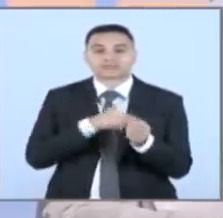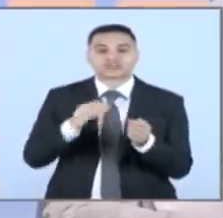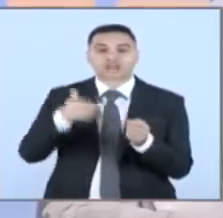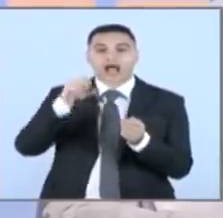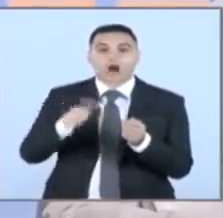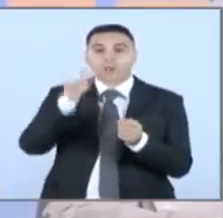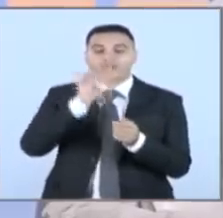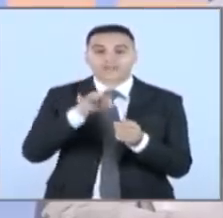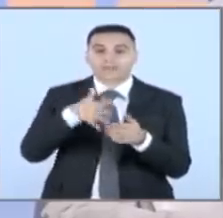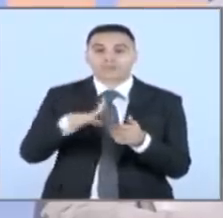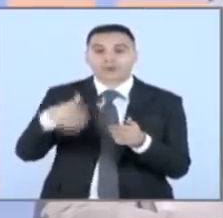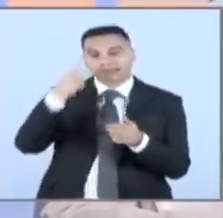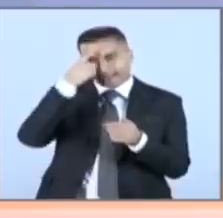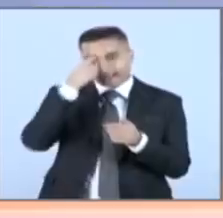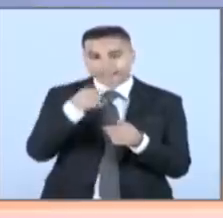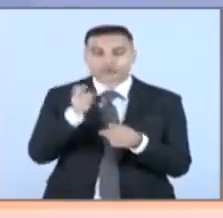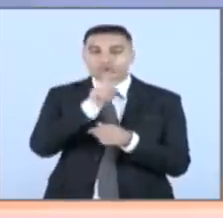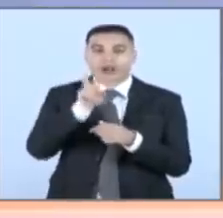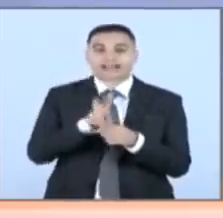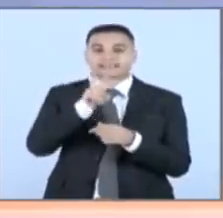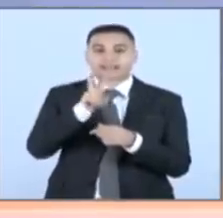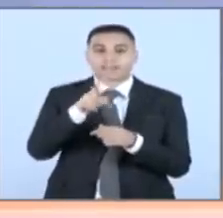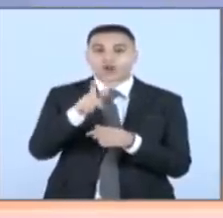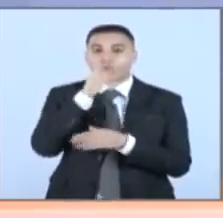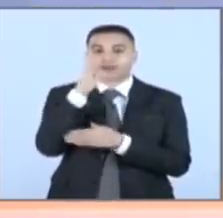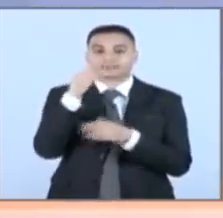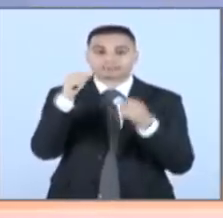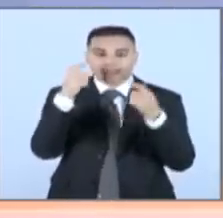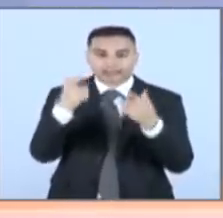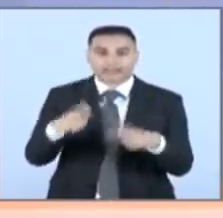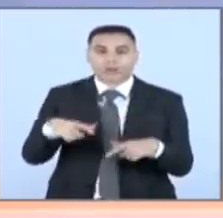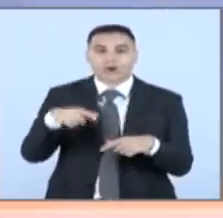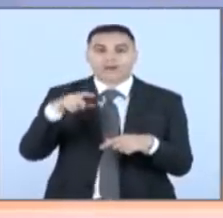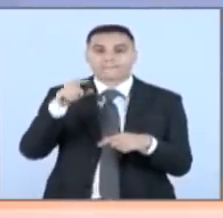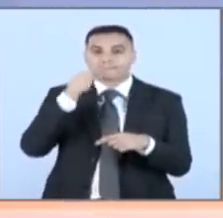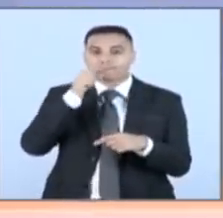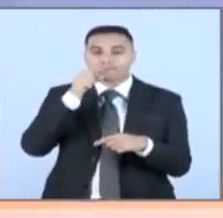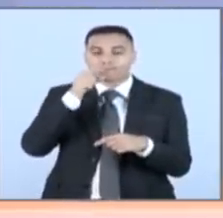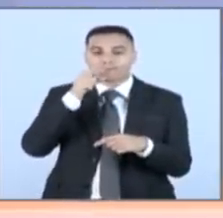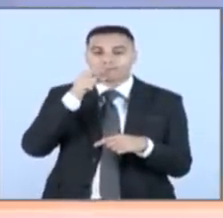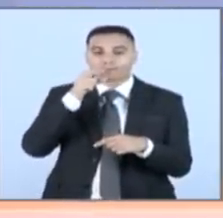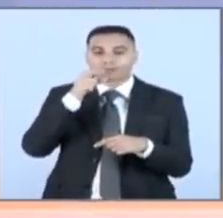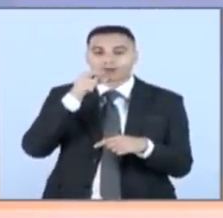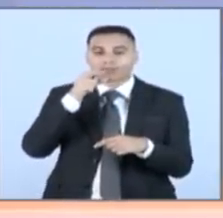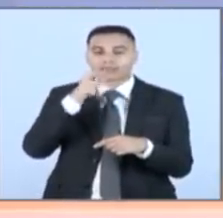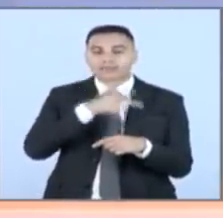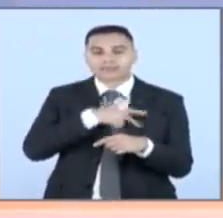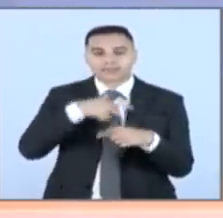المحيط الهندي. سؤال السابع، اللغة الرسمية في دولة البرتغالية هي